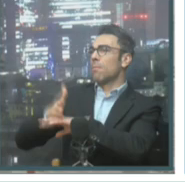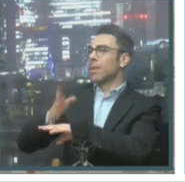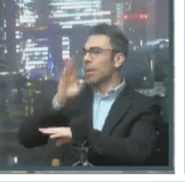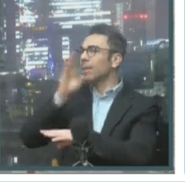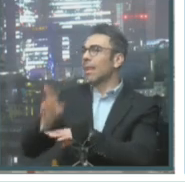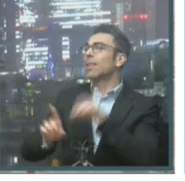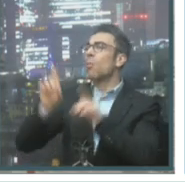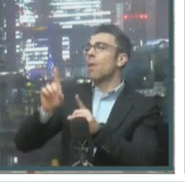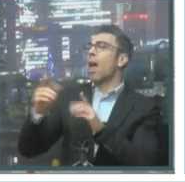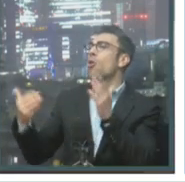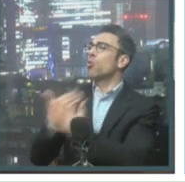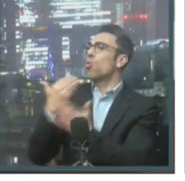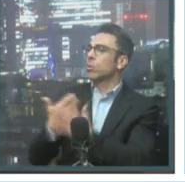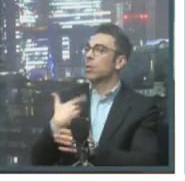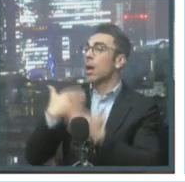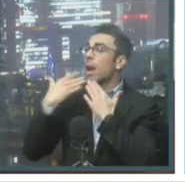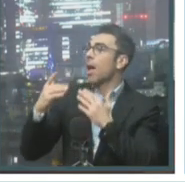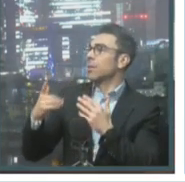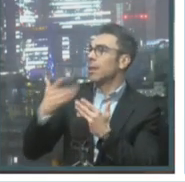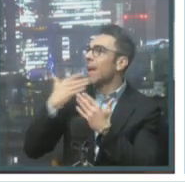su mila vogliosa grazie mille case d'aste ospiti